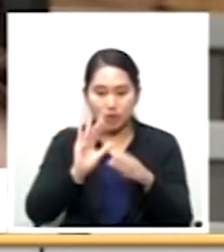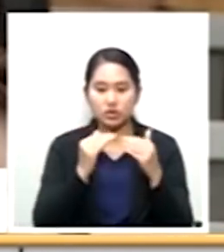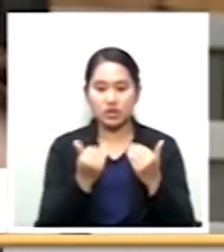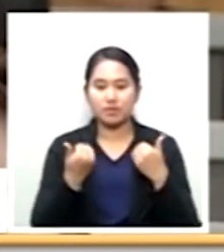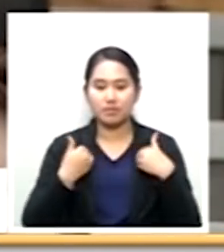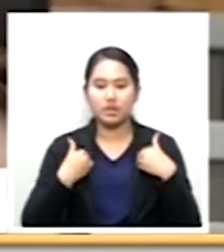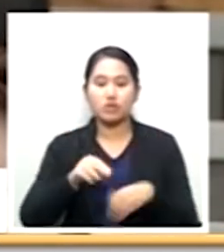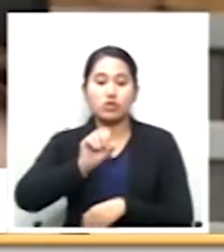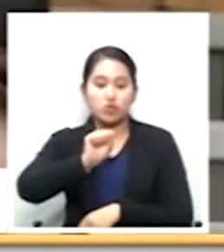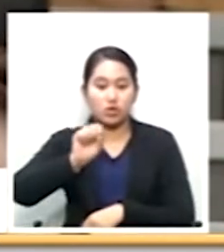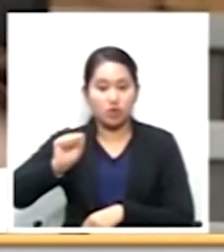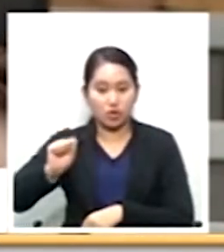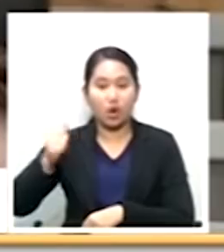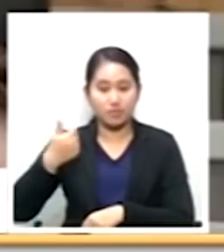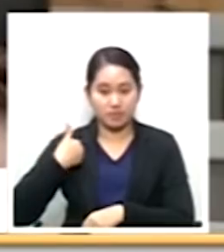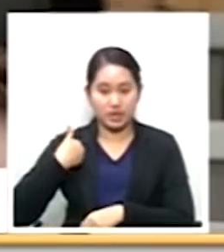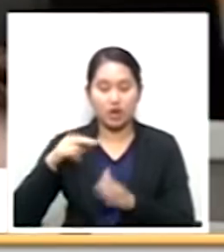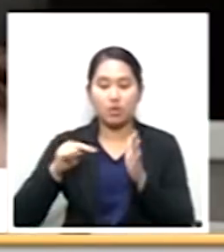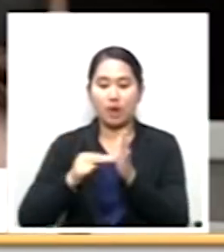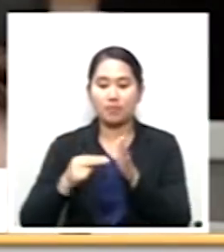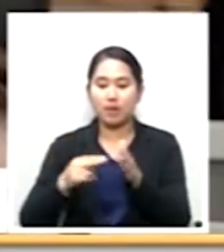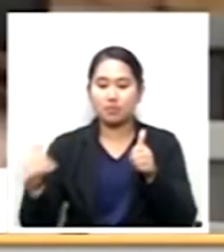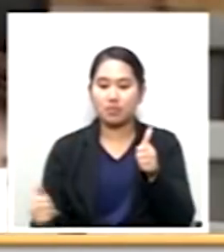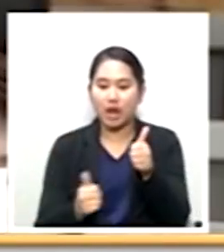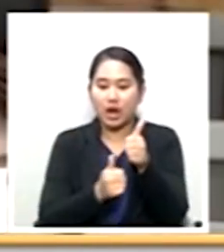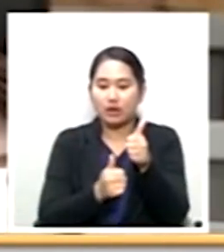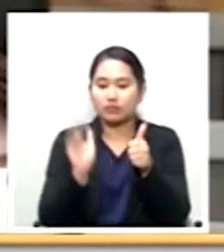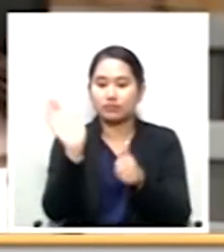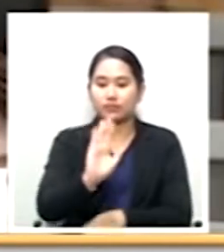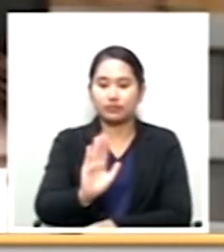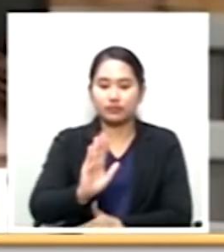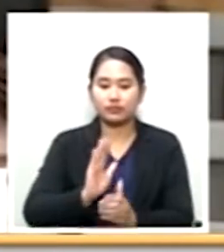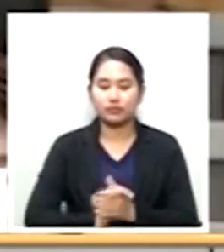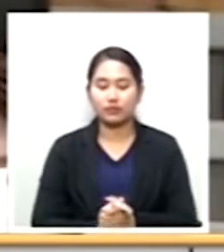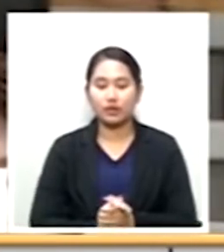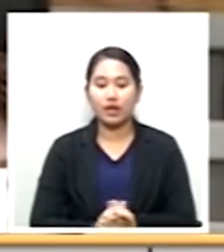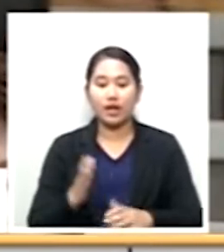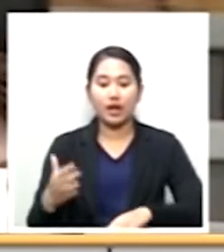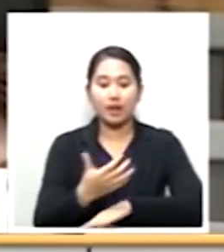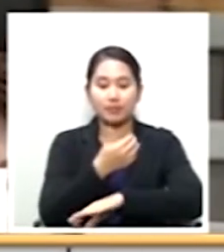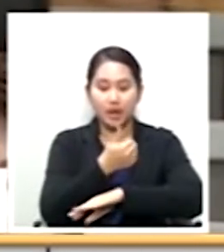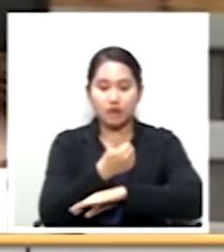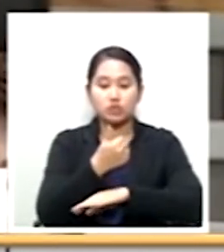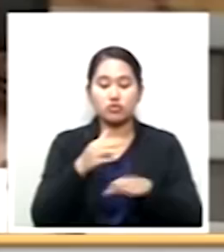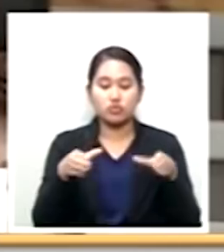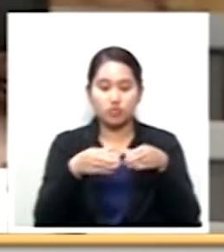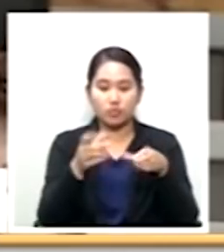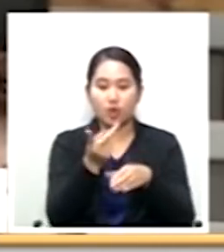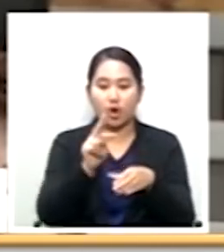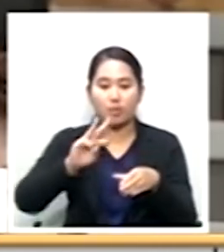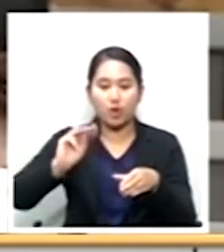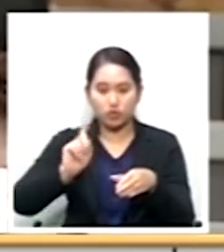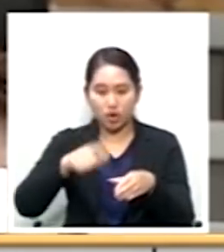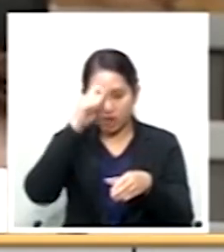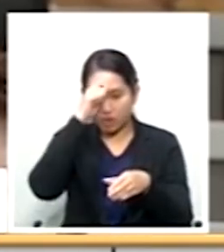วนะครับเขาไม่ใช่ลูกน้องหรือผู้บังคับบัญชาผู้ใต้บังคับบัญชาของท่านการใช้อำนาจของคณะรัฐมนตรีจึงต้องเคารพรัฐธรรมนู